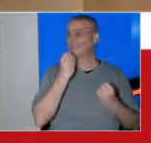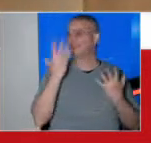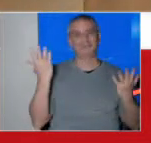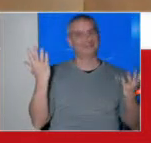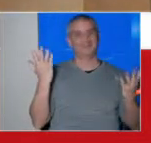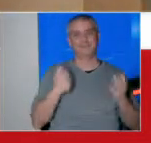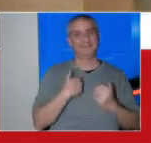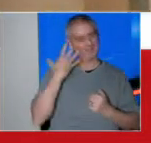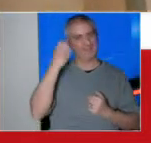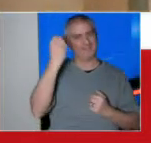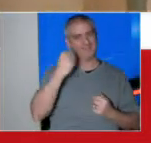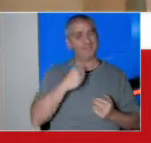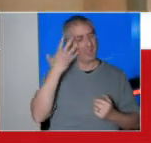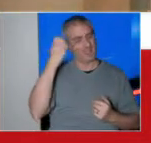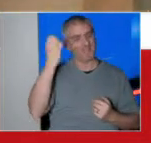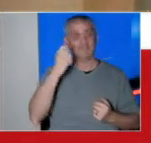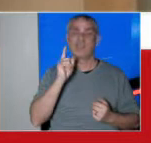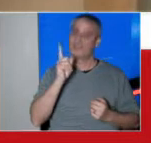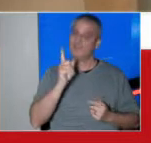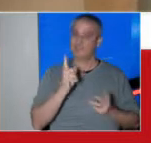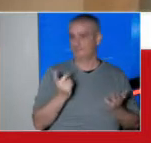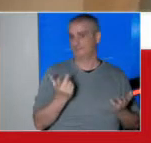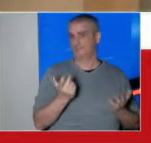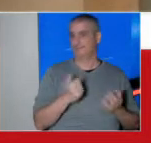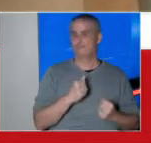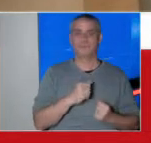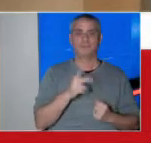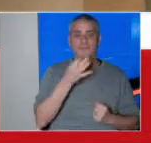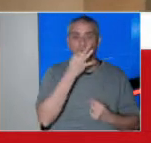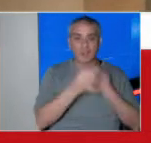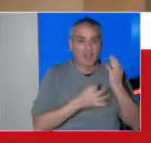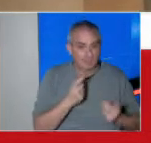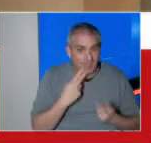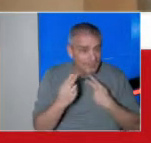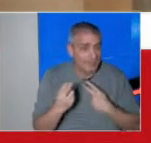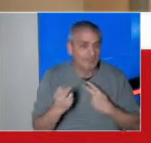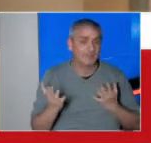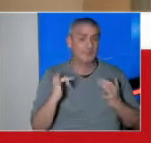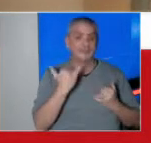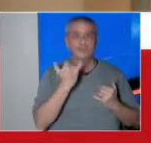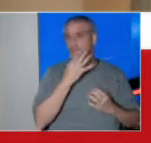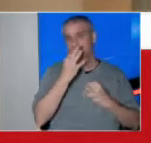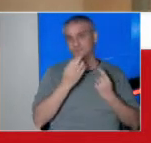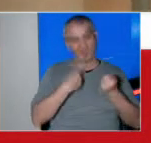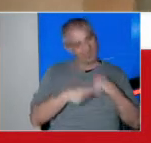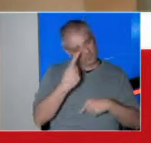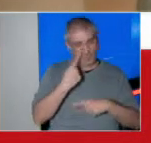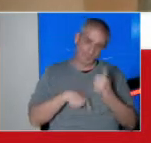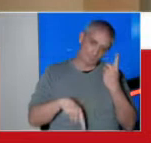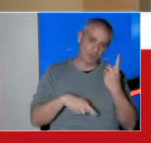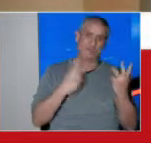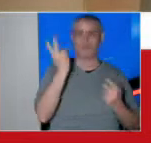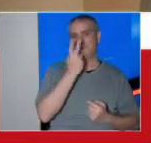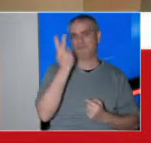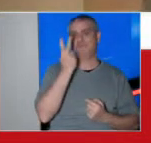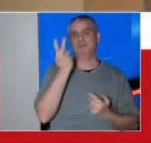נהדרת. אהבתי, אהבתי. אבל תענה לה גם. שאלה, שאלה. כן, אבל זו שאלה של הפוך על הפוך,